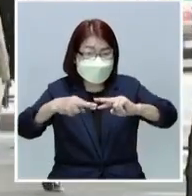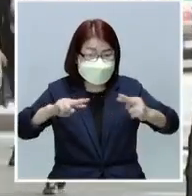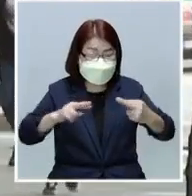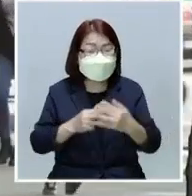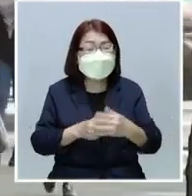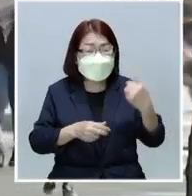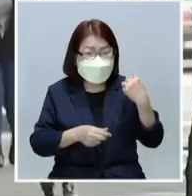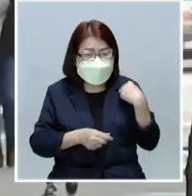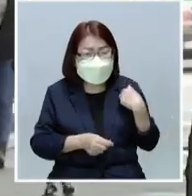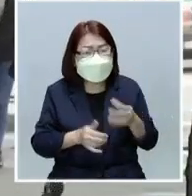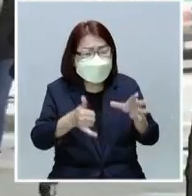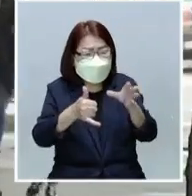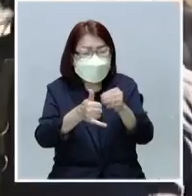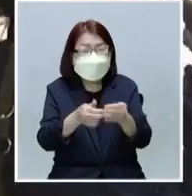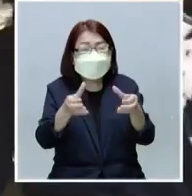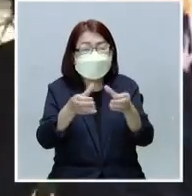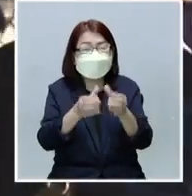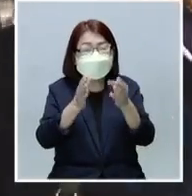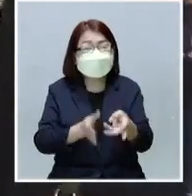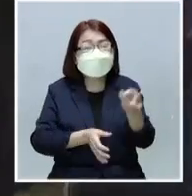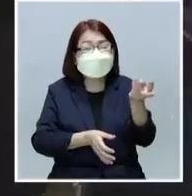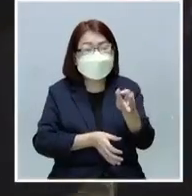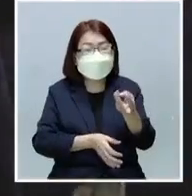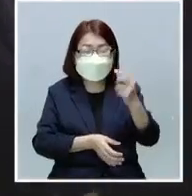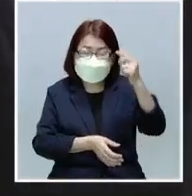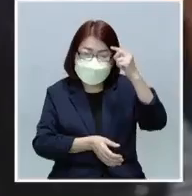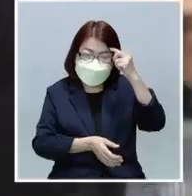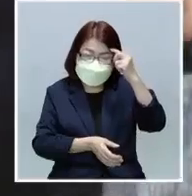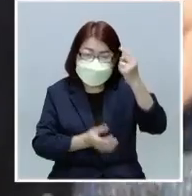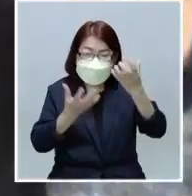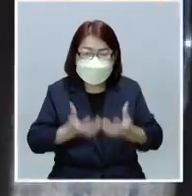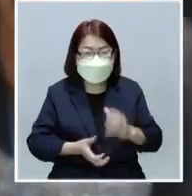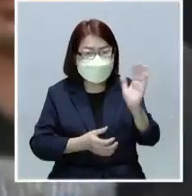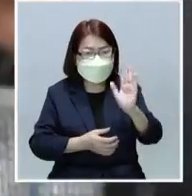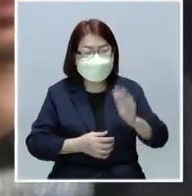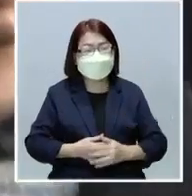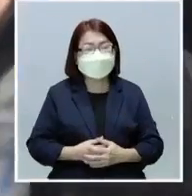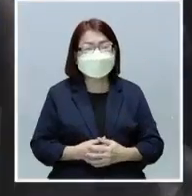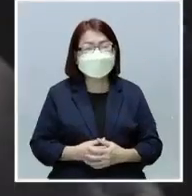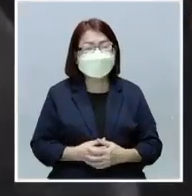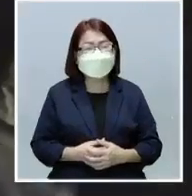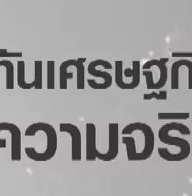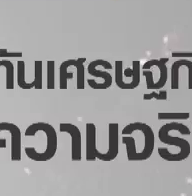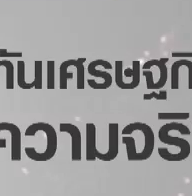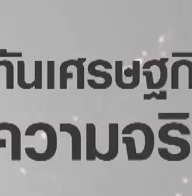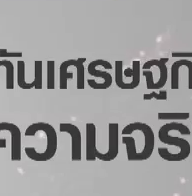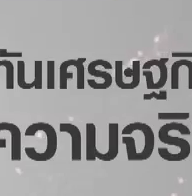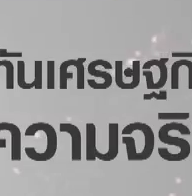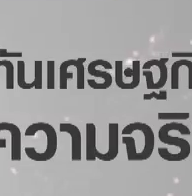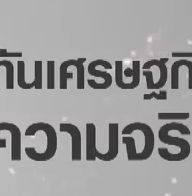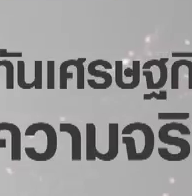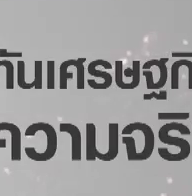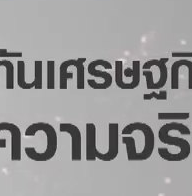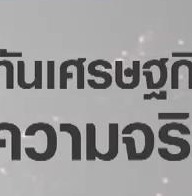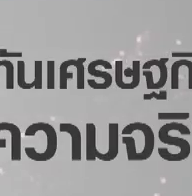อนข้างระบาดอยู่ในวงจำกัดนะคะก็ยังพอที่จะเบาใจได้ขอบ